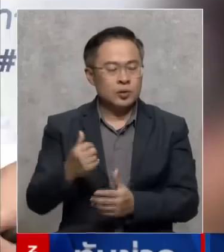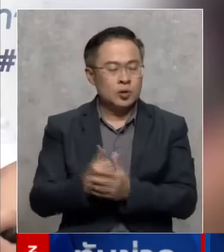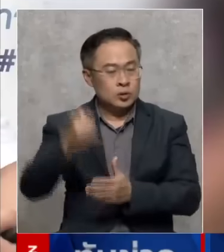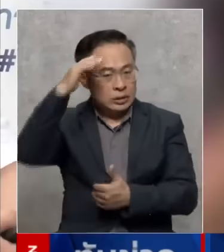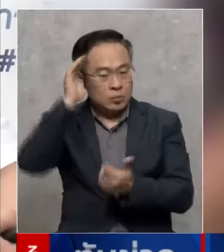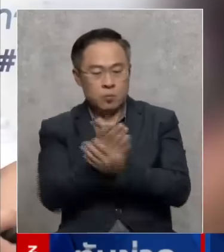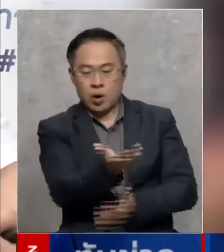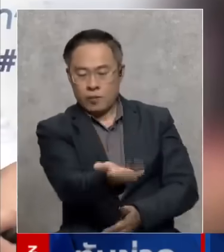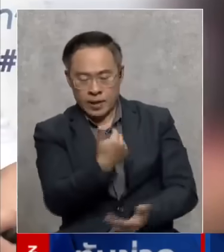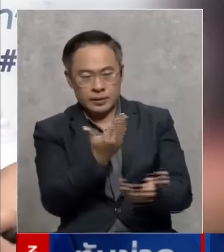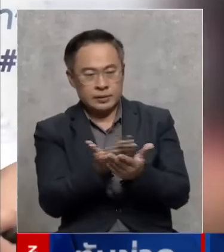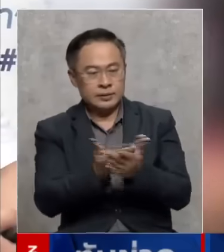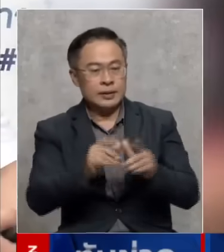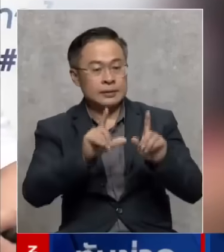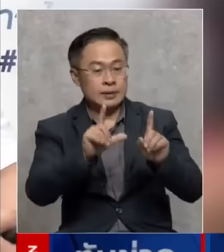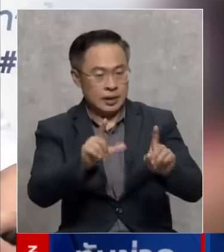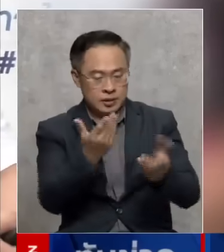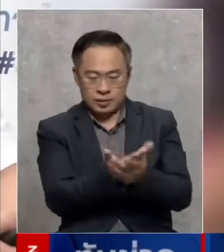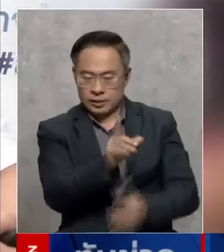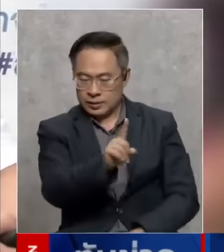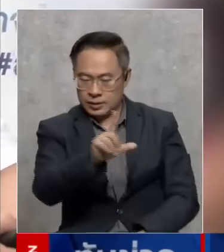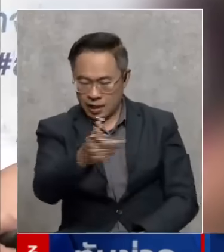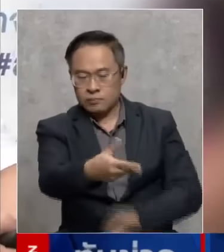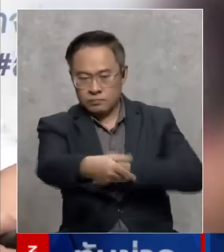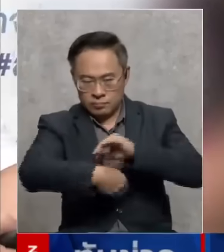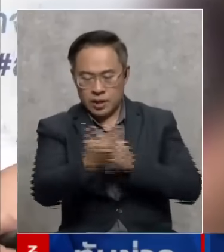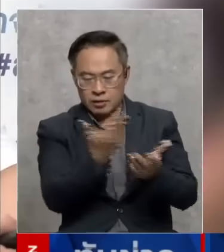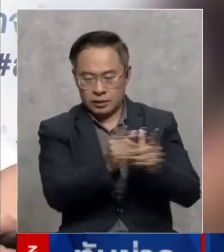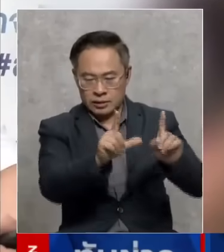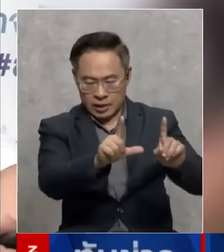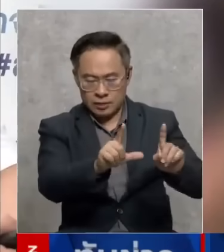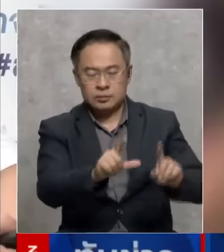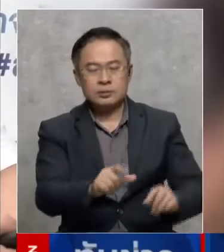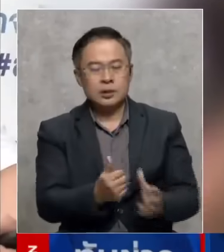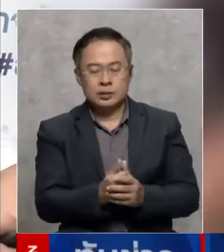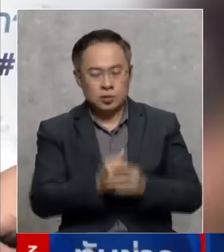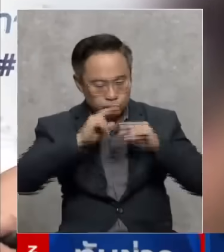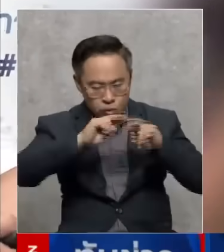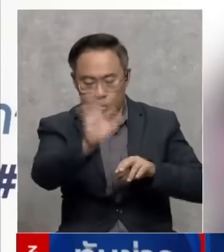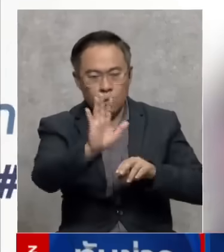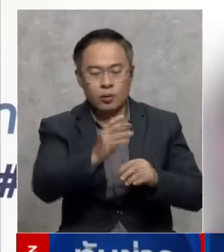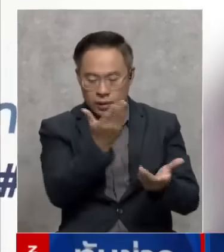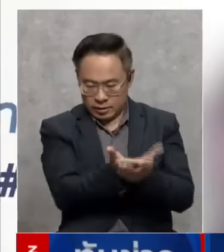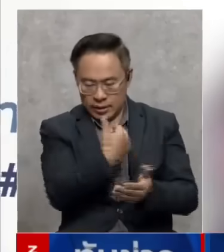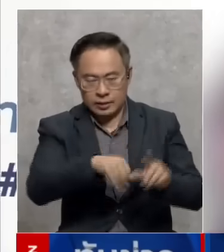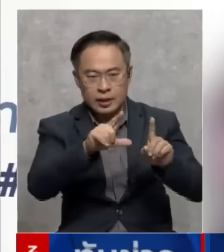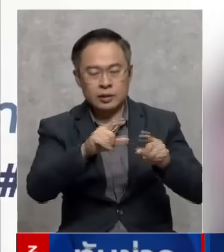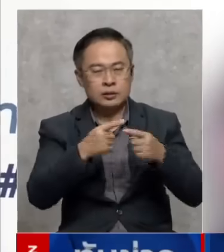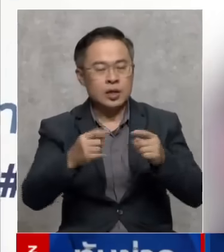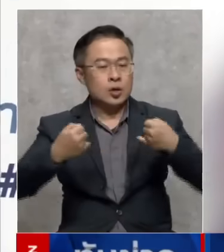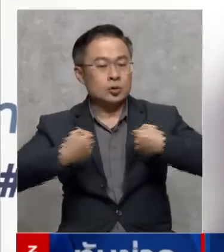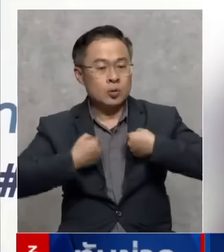บาทแลกกับการไม่ขยายผลทางคดีแต่เจ้าของยาเสพติดต่อรองเหลือ 5แสนบาทแล้วก็จ่ายให้ทันที